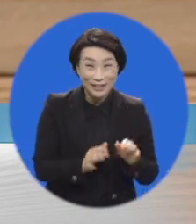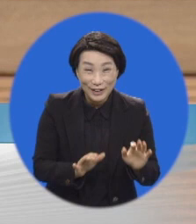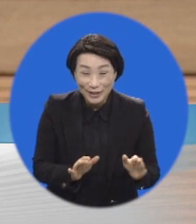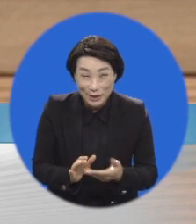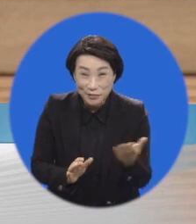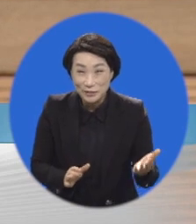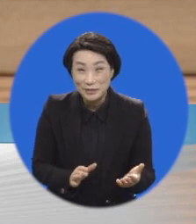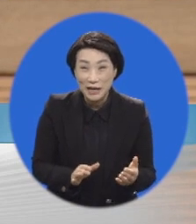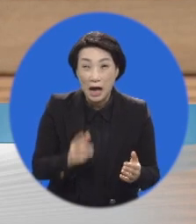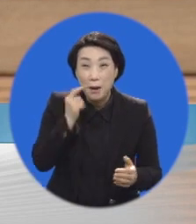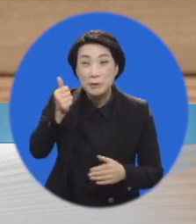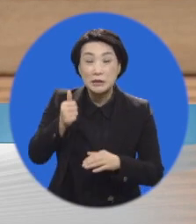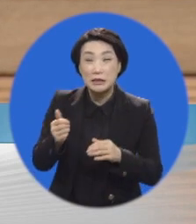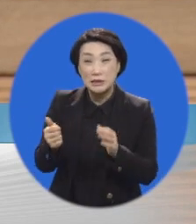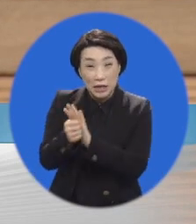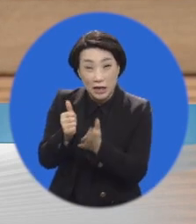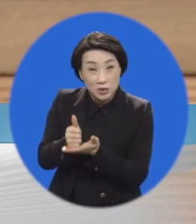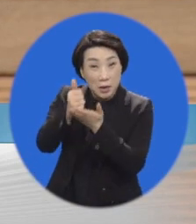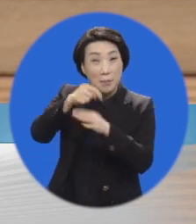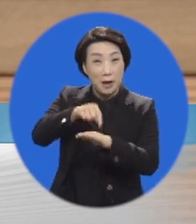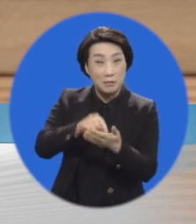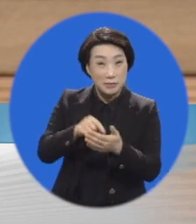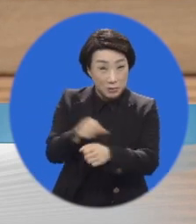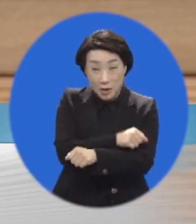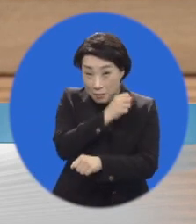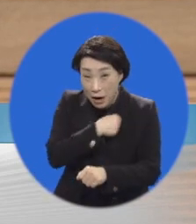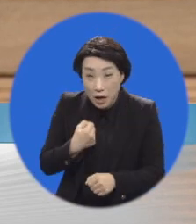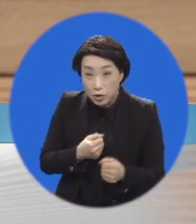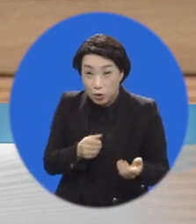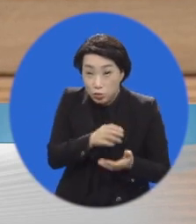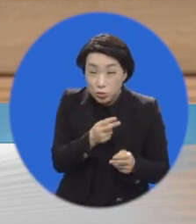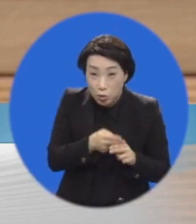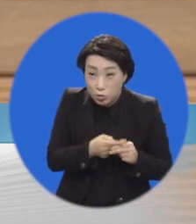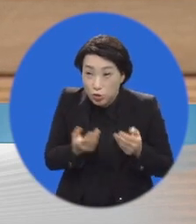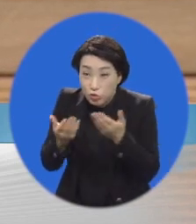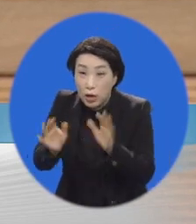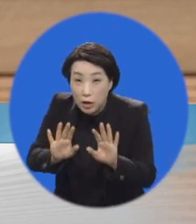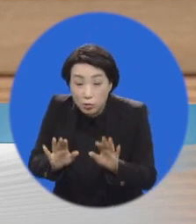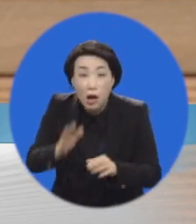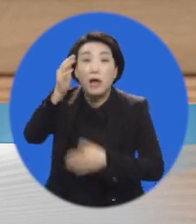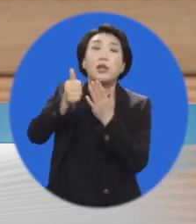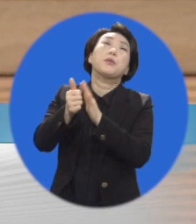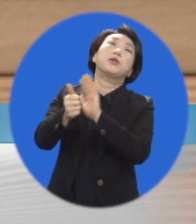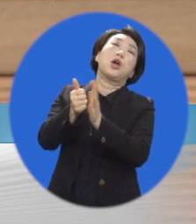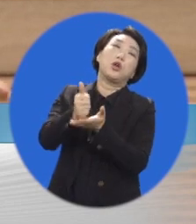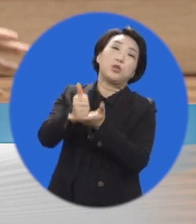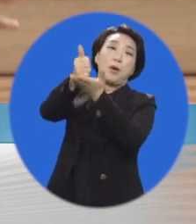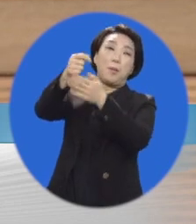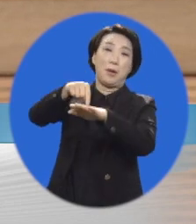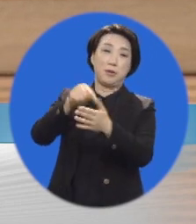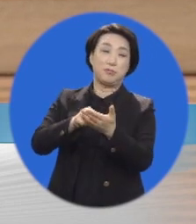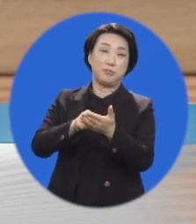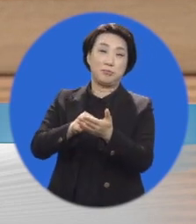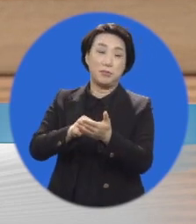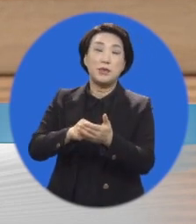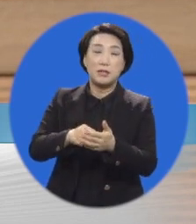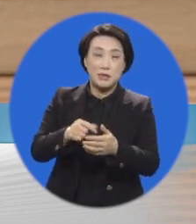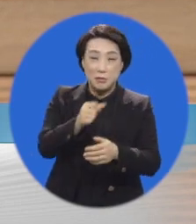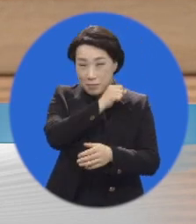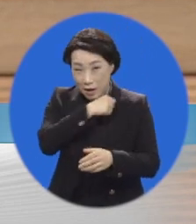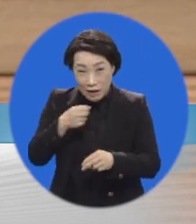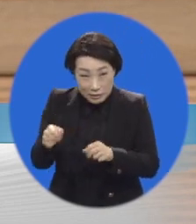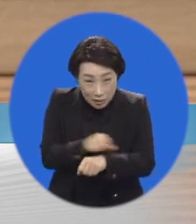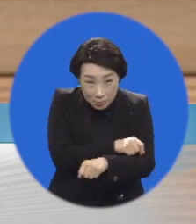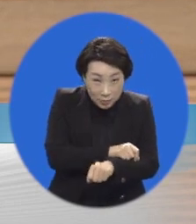아버지를 대접하는 마음으로 별미를 가져오는 것이 아니라 하나님을 대접하는 마음으로 별미를 갖다가 이렇게